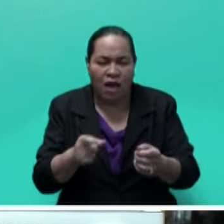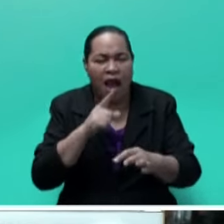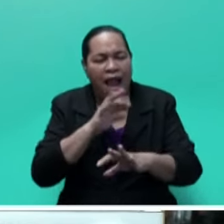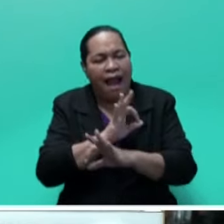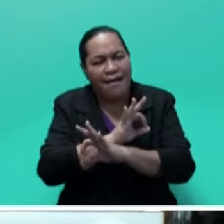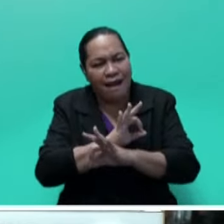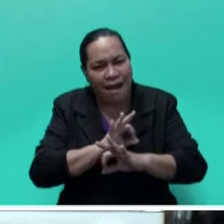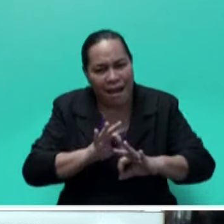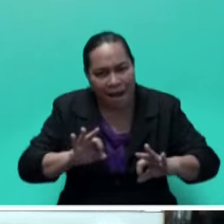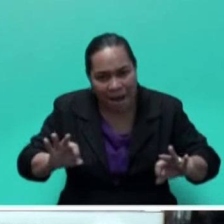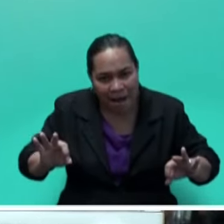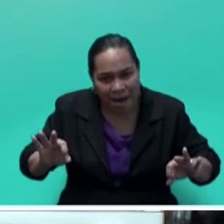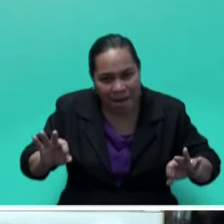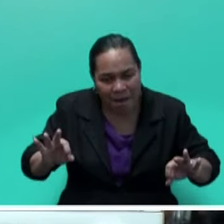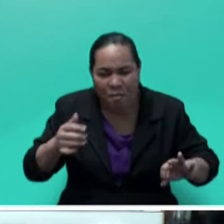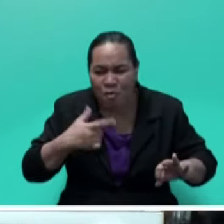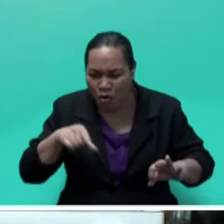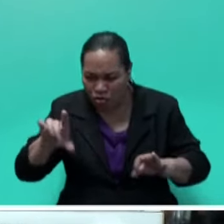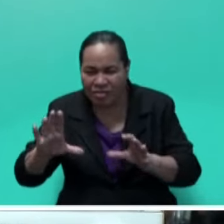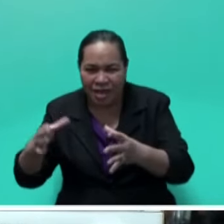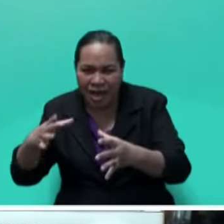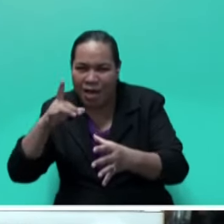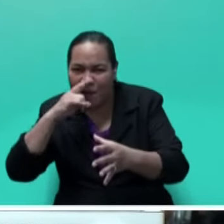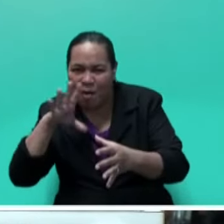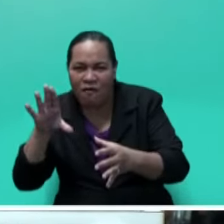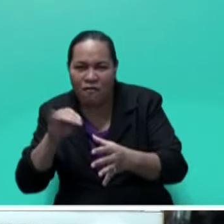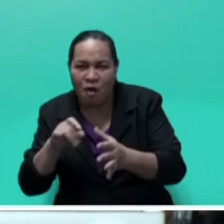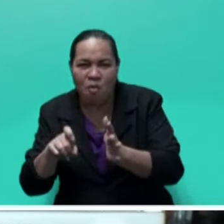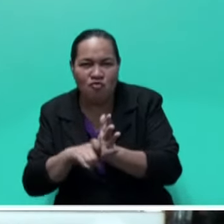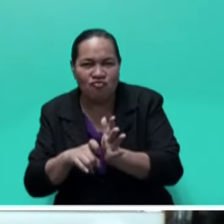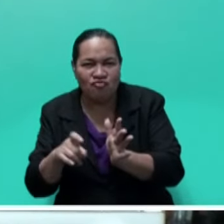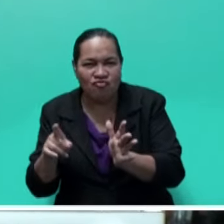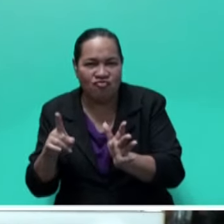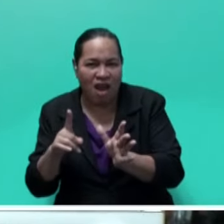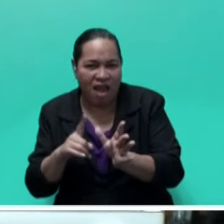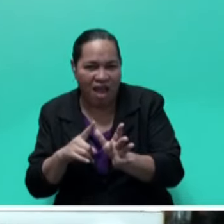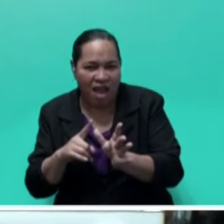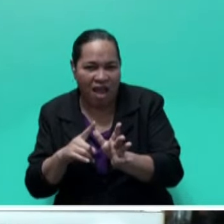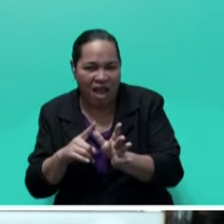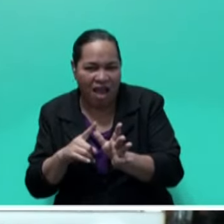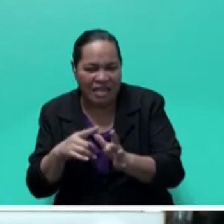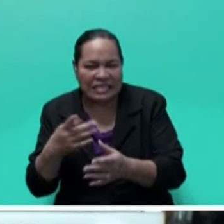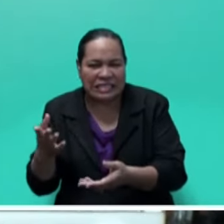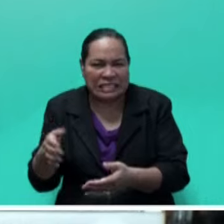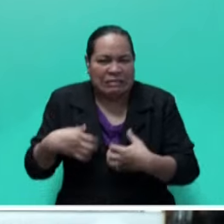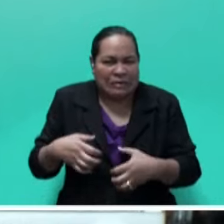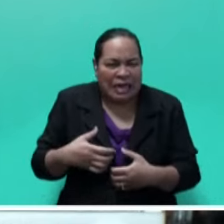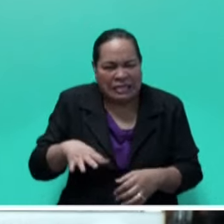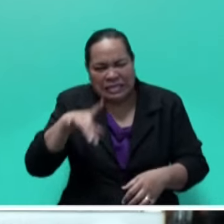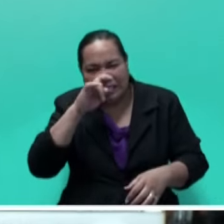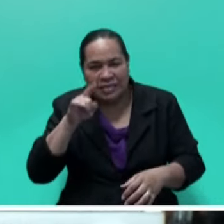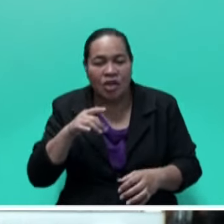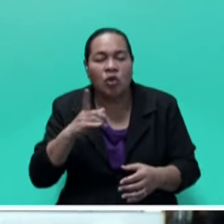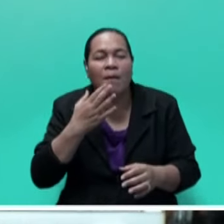kina. Na kauai era tau kauai tumai kina, na sana watu rangora. Sa